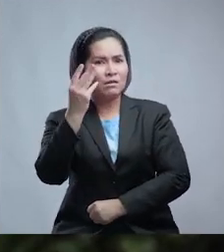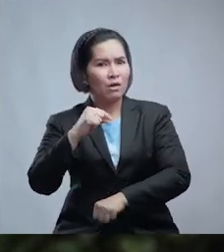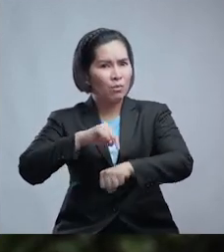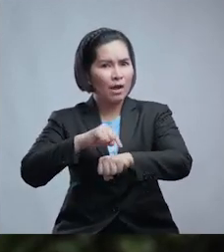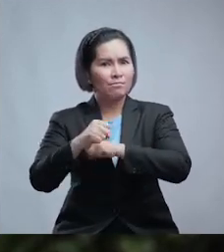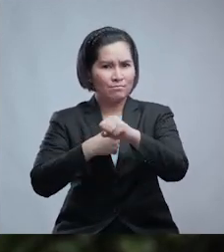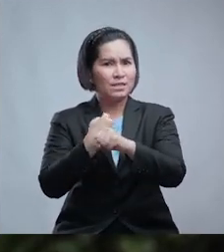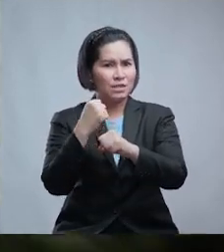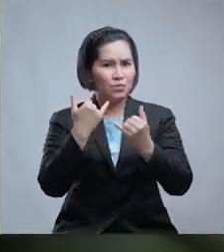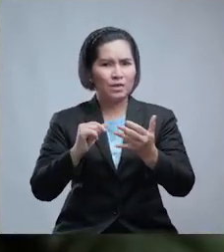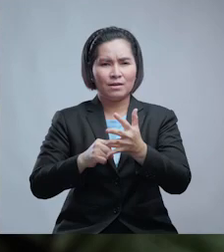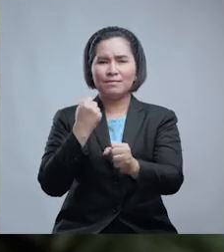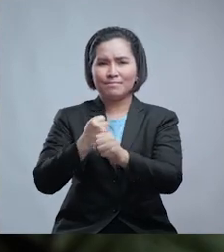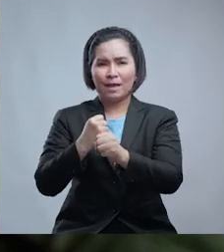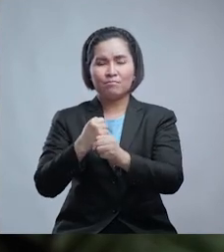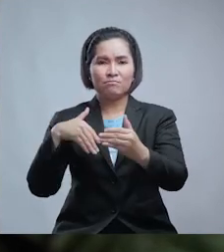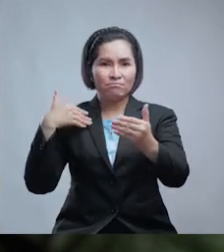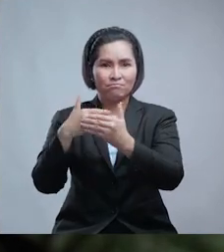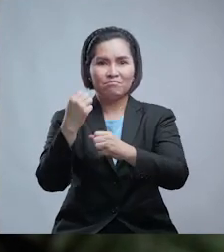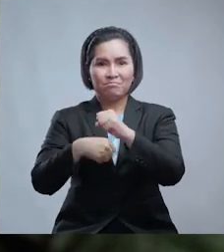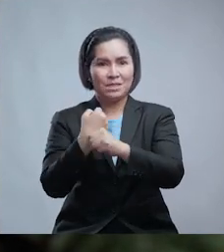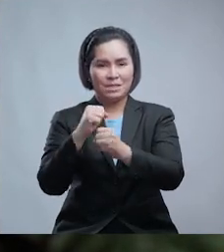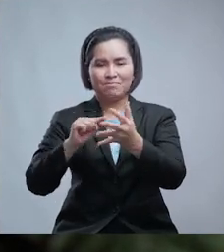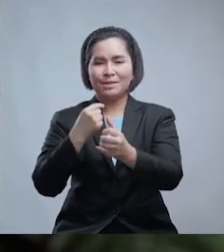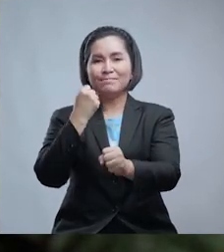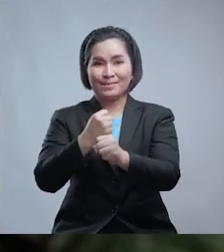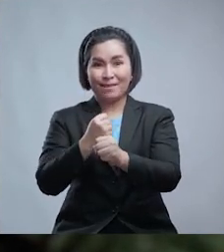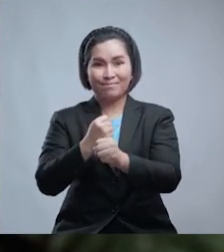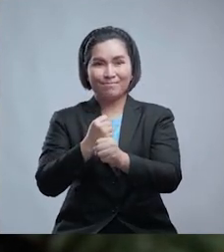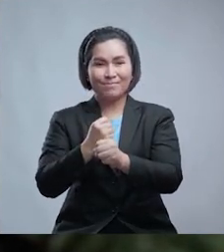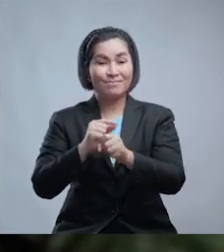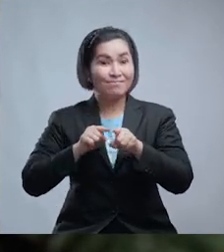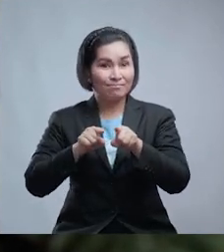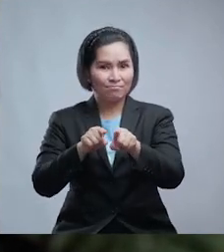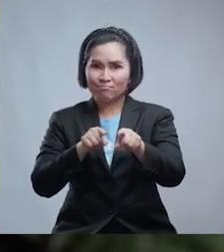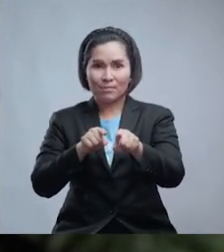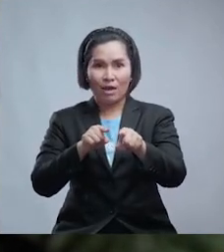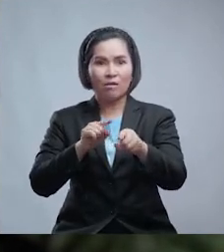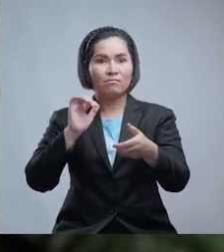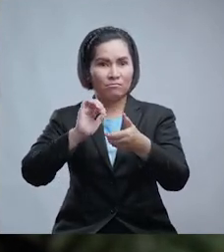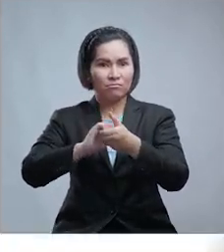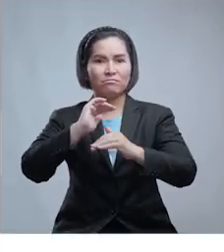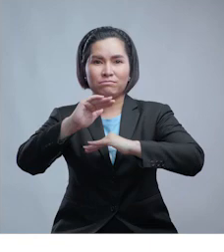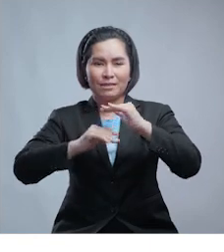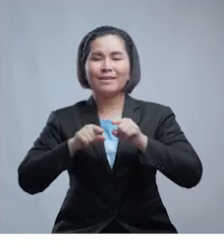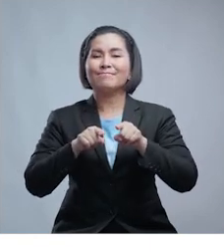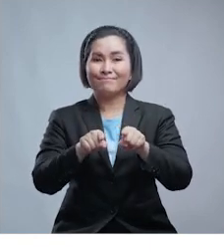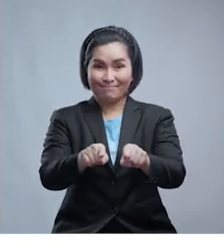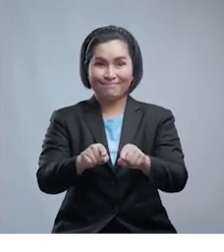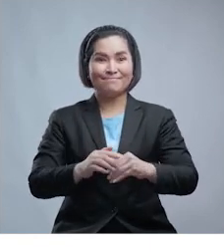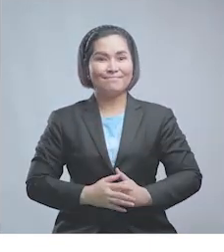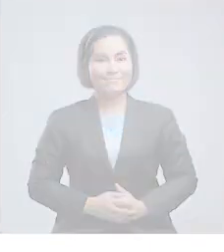ราต้องรีบทำตั้งแต่วันนี้แล้วครับเข้าสู่ทศวรรษแห่งการลงมือทำเราจะร่วมพัฒนาไปด้วยกันและจะไม่ทิ้งใครไว้ข้างหลัง